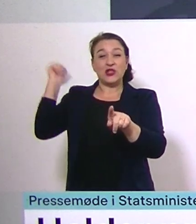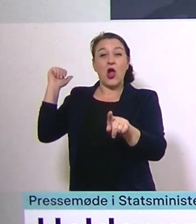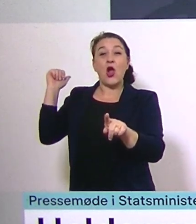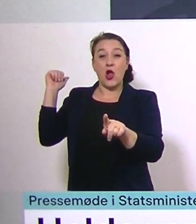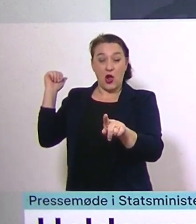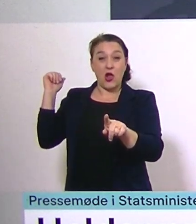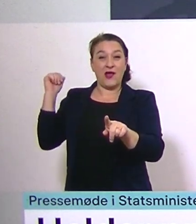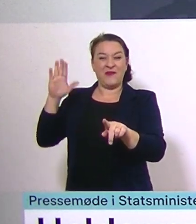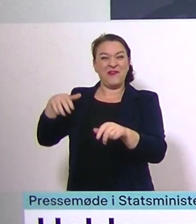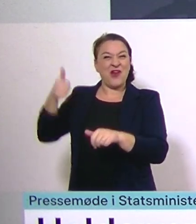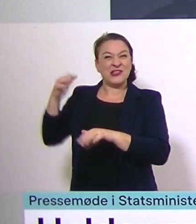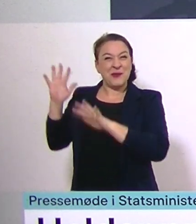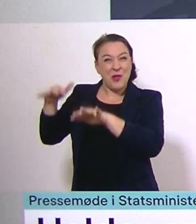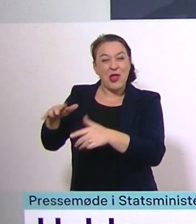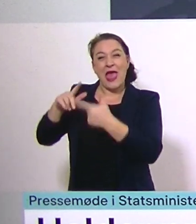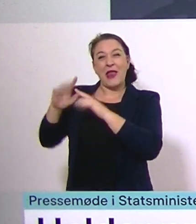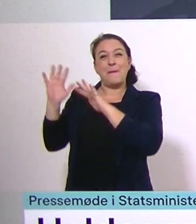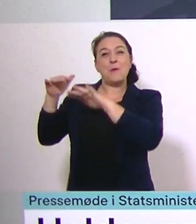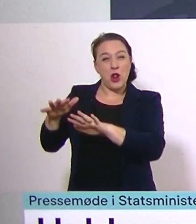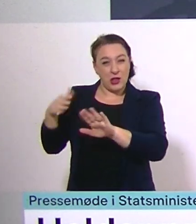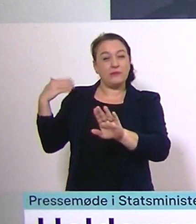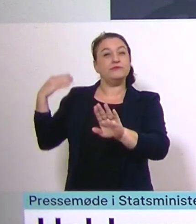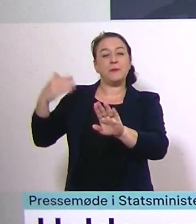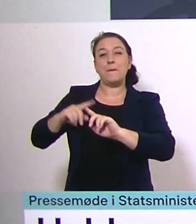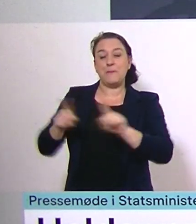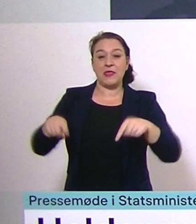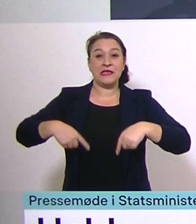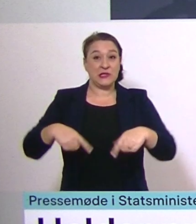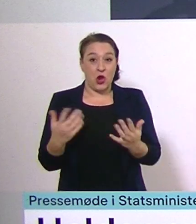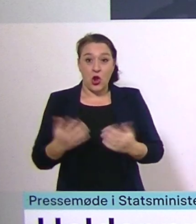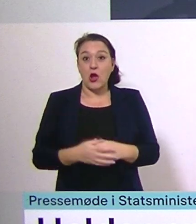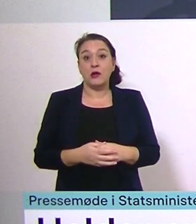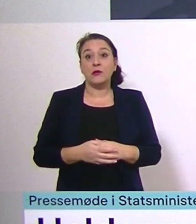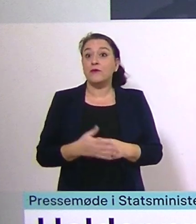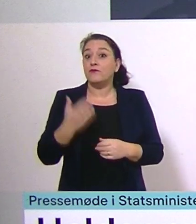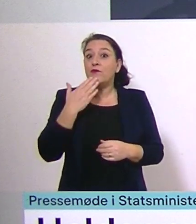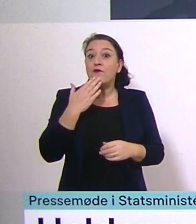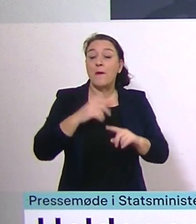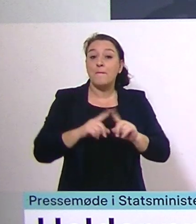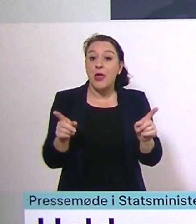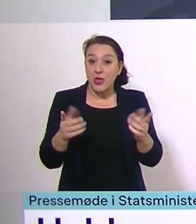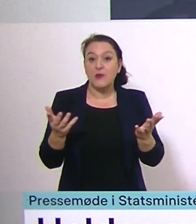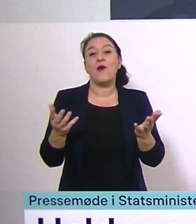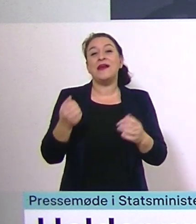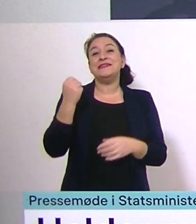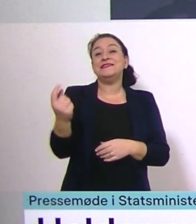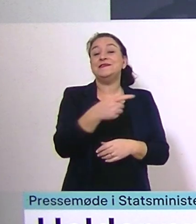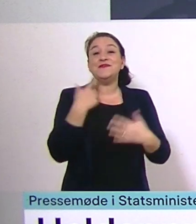anden ølge af corona. Det skyldes først og fremmest, at så mange af os har lavet sig vaccinere.